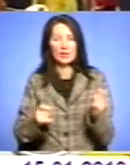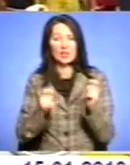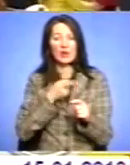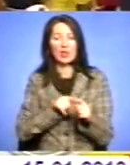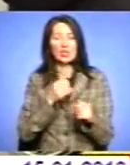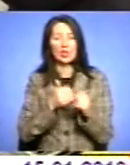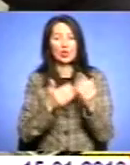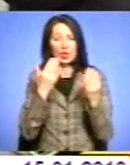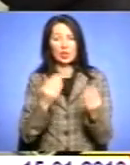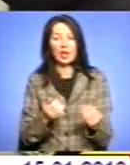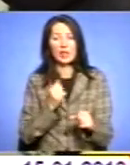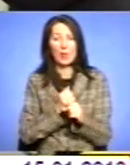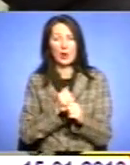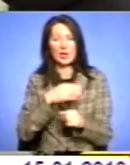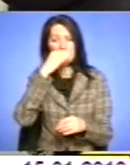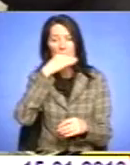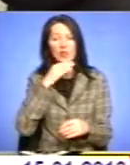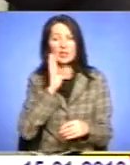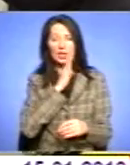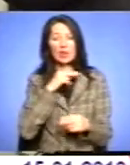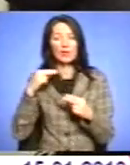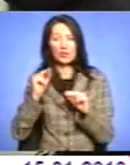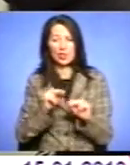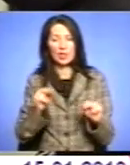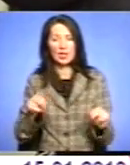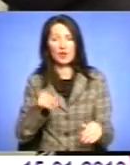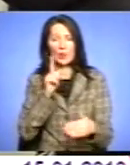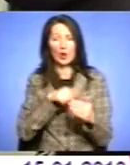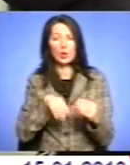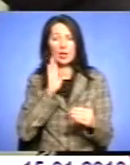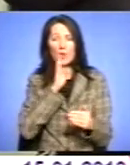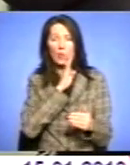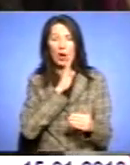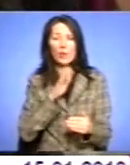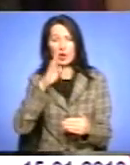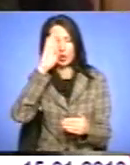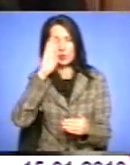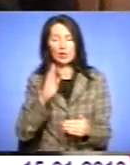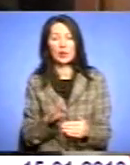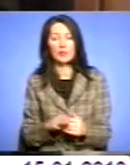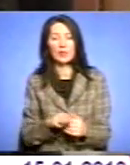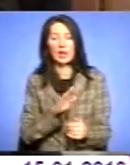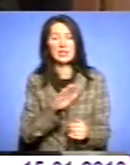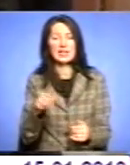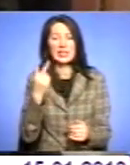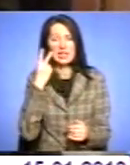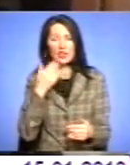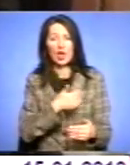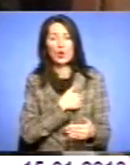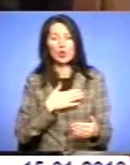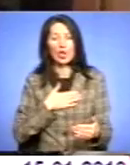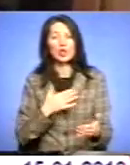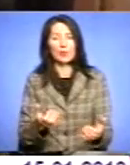і наполеглива праця батьків та вчителів, переконана мама Владислава, пані Галина. Діти, вони завжди хочуть нашої